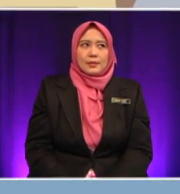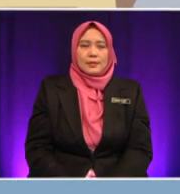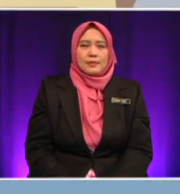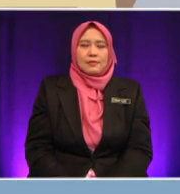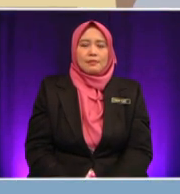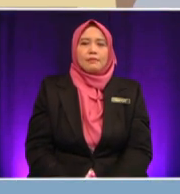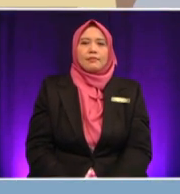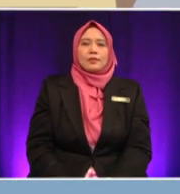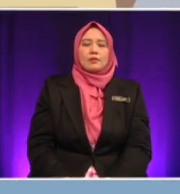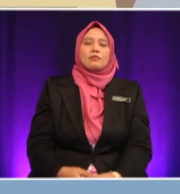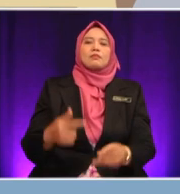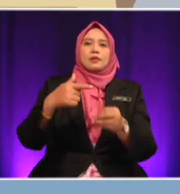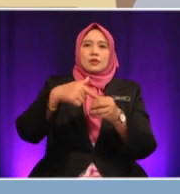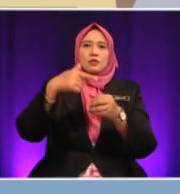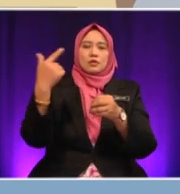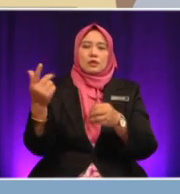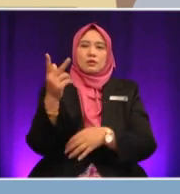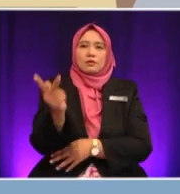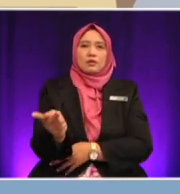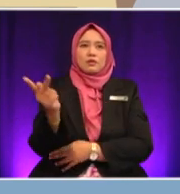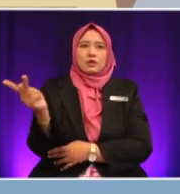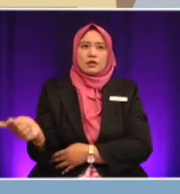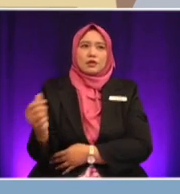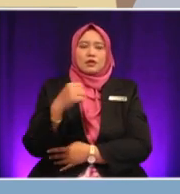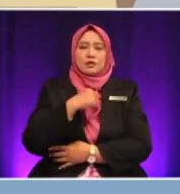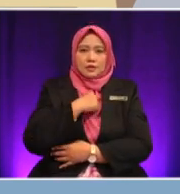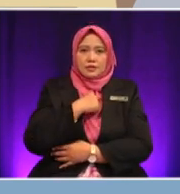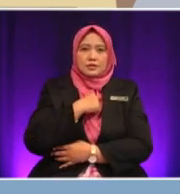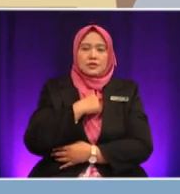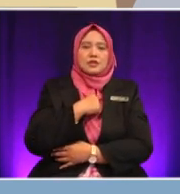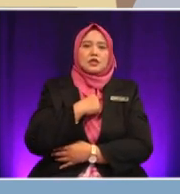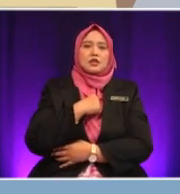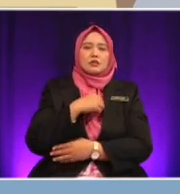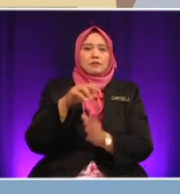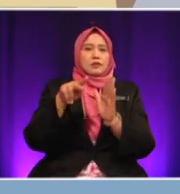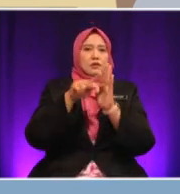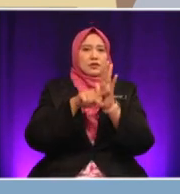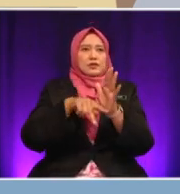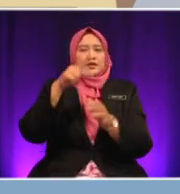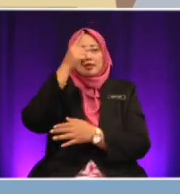pengolahan produk asli berkurang pengeluaran produk asli berkurang karena